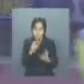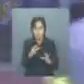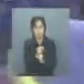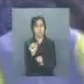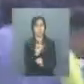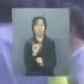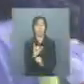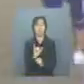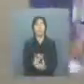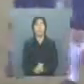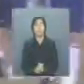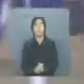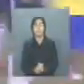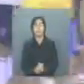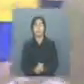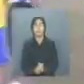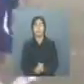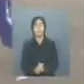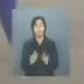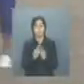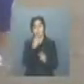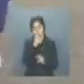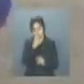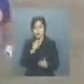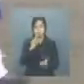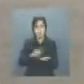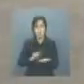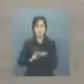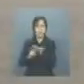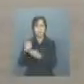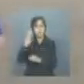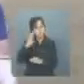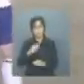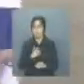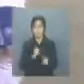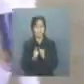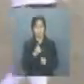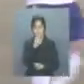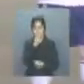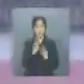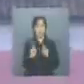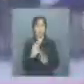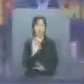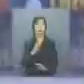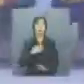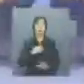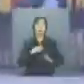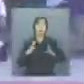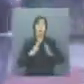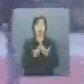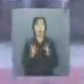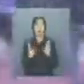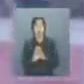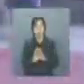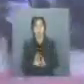ค่ะหลังจากที่ผู้ตัดสินทำหนังสือถึงบริษัทไทยพรีเมียร์ลีกจะไม่ขอลงทำหน้าที่เนื่องจากต้องการพักผ่อนกับครอบครัวทั้งที่โปร